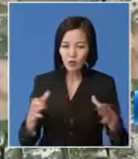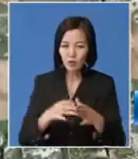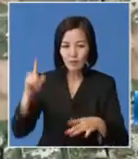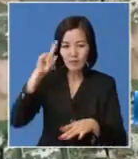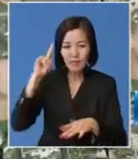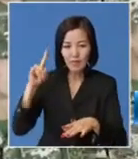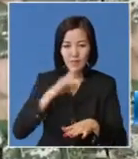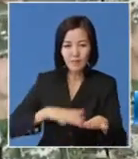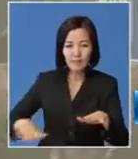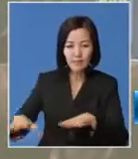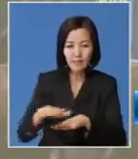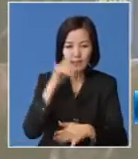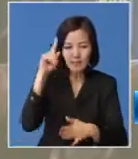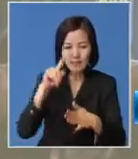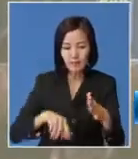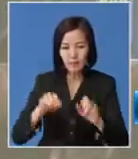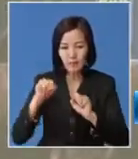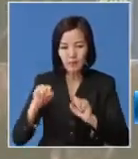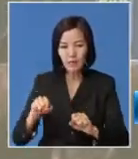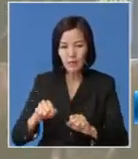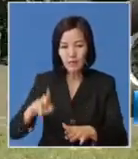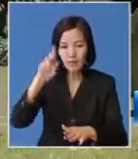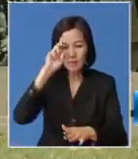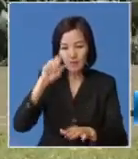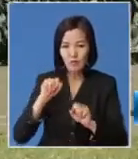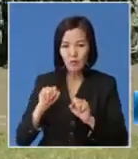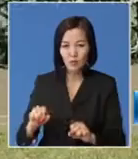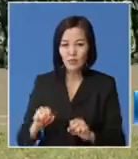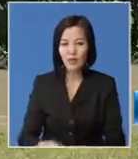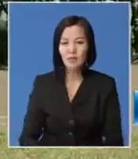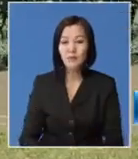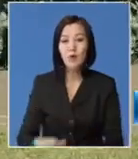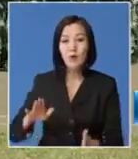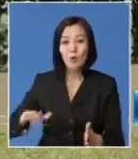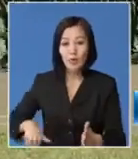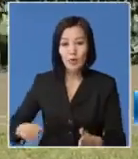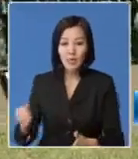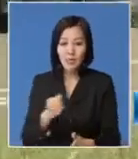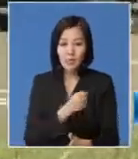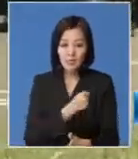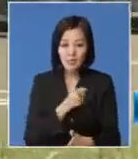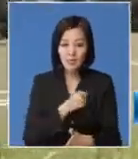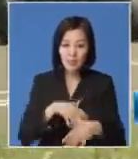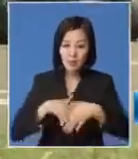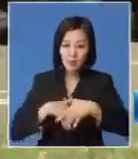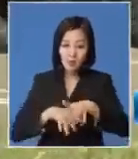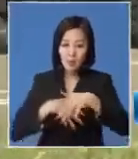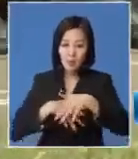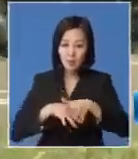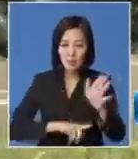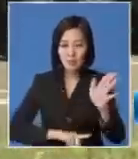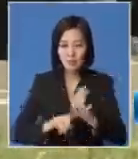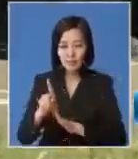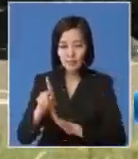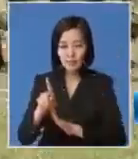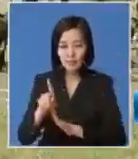сенімді тірегі, мемлекеттігінің берік қалқаны. Осыдан соң сарбаздар шеруді бастап кетті, адымдай жөнелді.